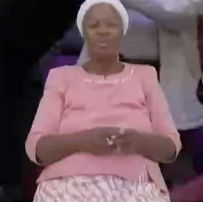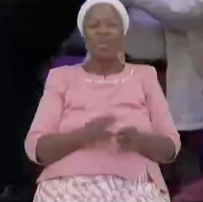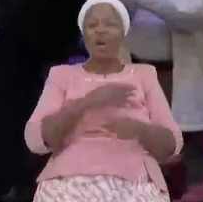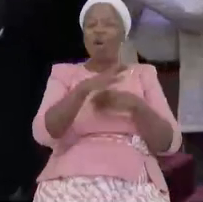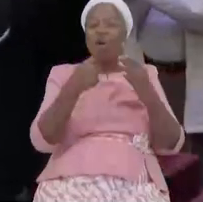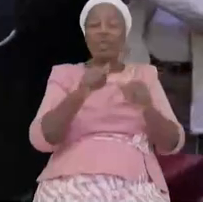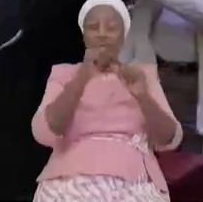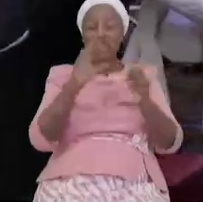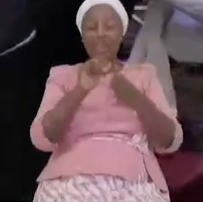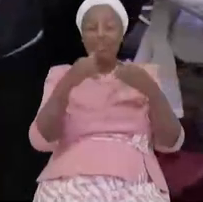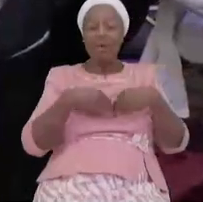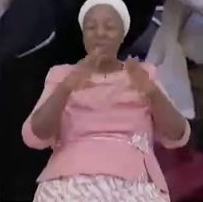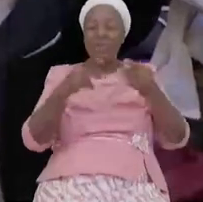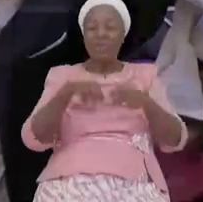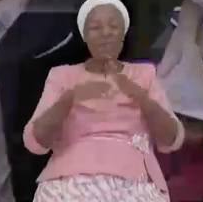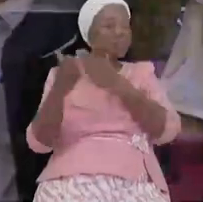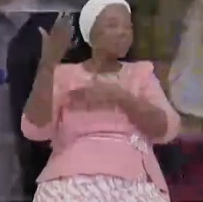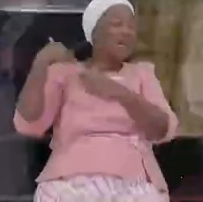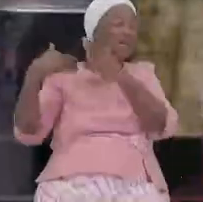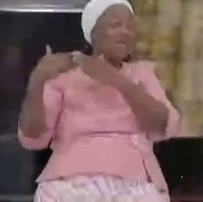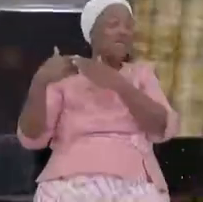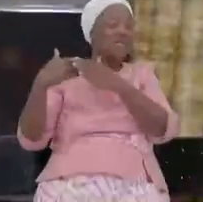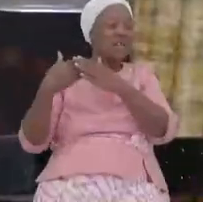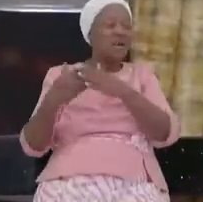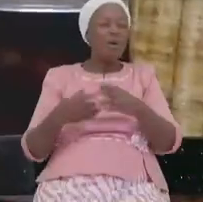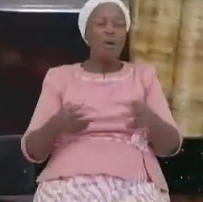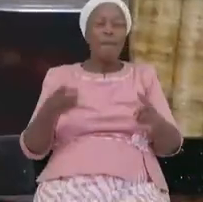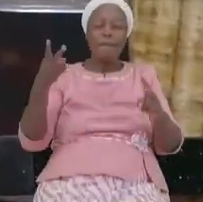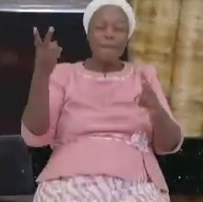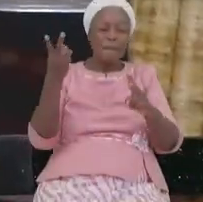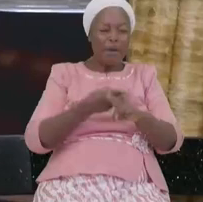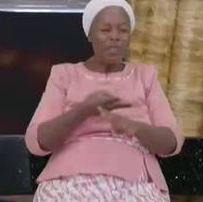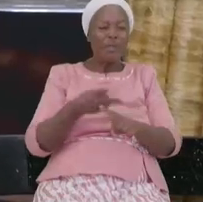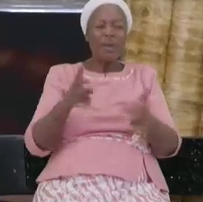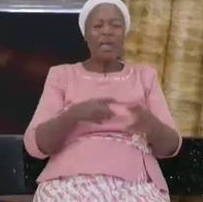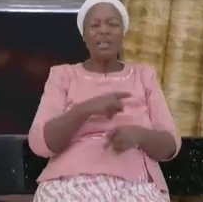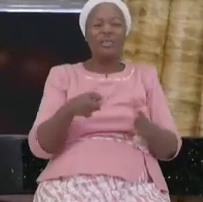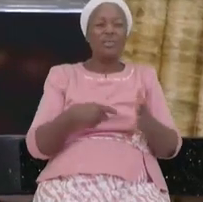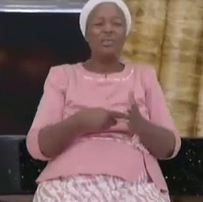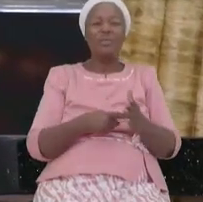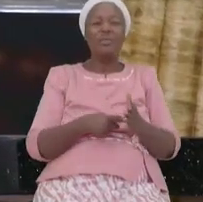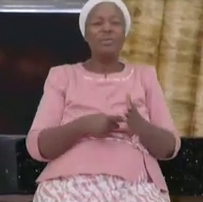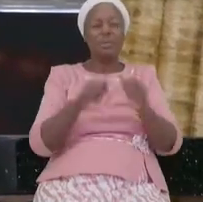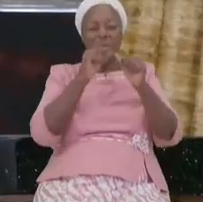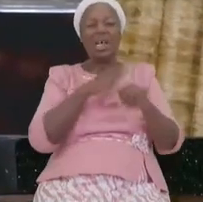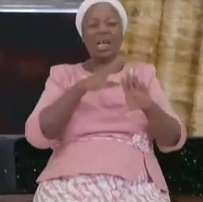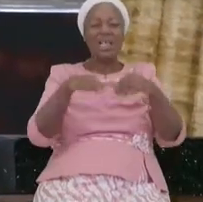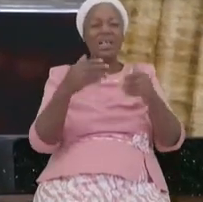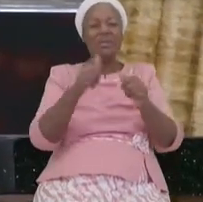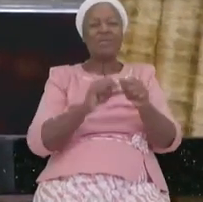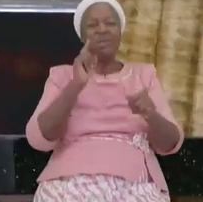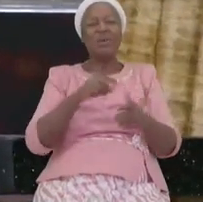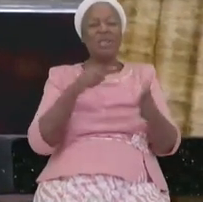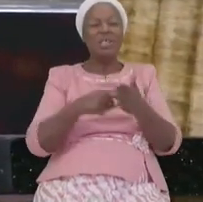Toutes les bénédictions que tu as données par le passé, multiplie ces bénédictions et donne à chacun cette année au nom